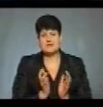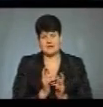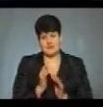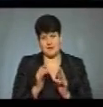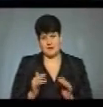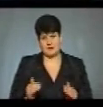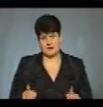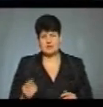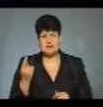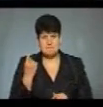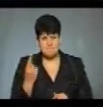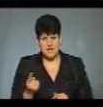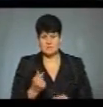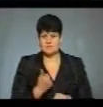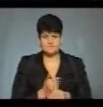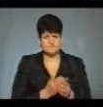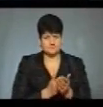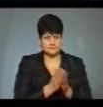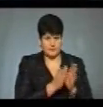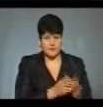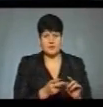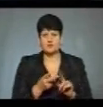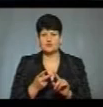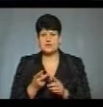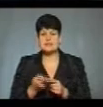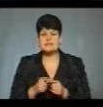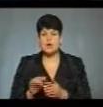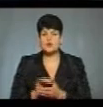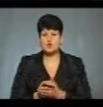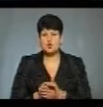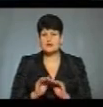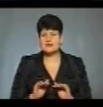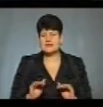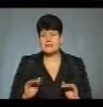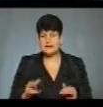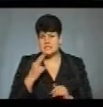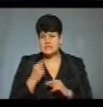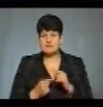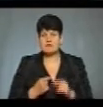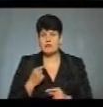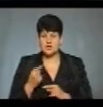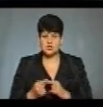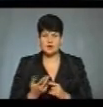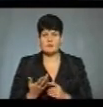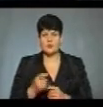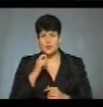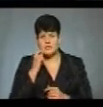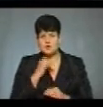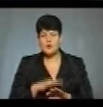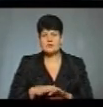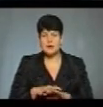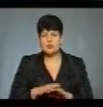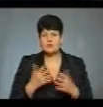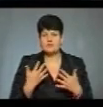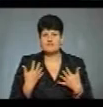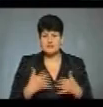перша, такий напрямок. Другий напрямок – це ознайомлення дітей із тими звичаями, традиціями українського народу, який вже